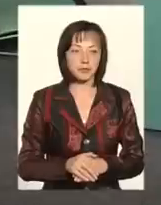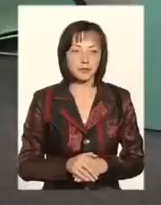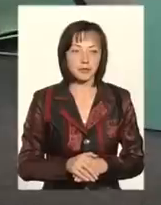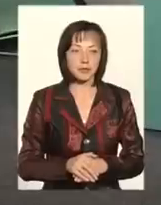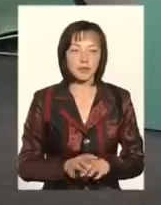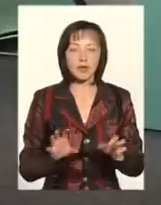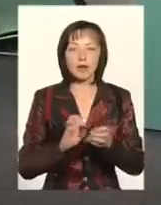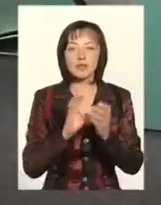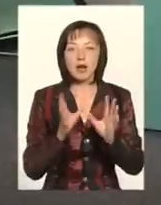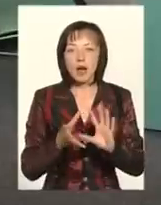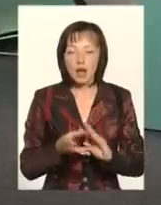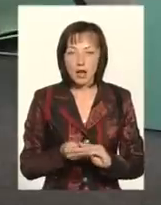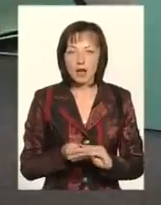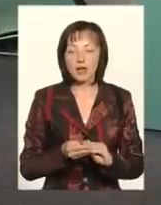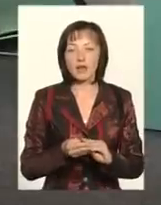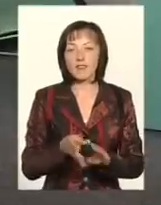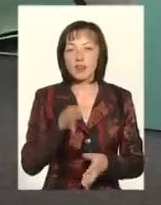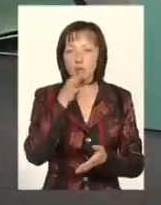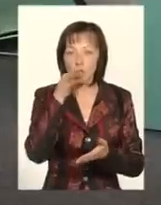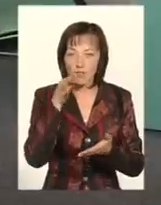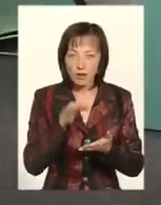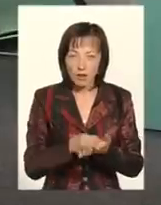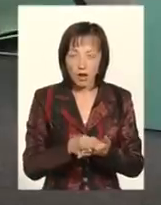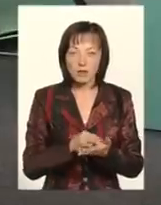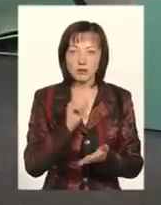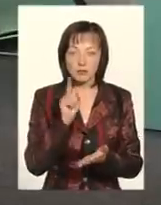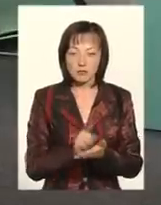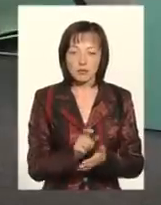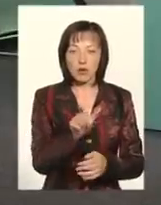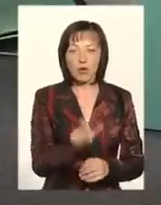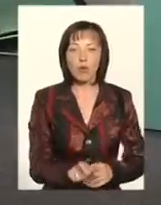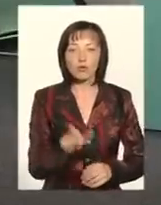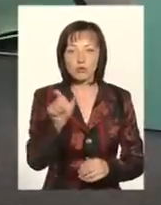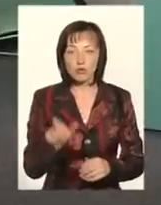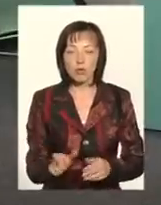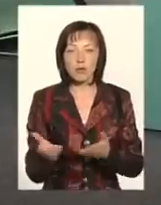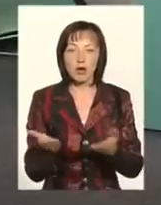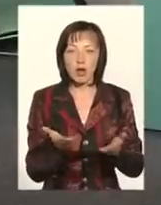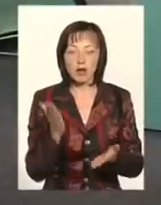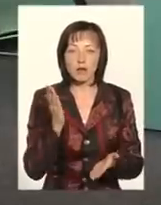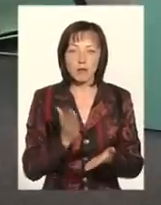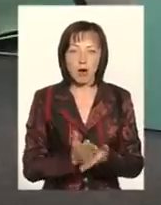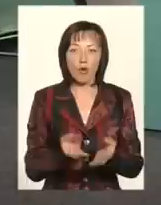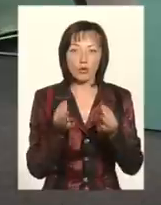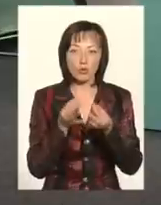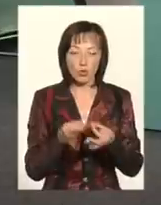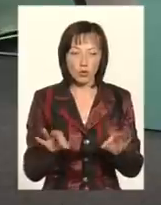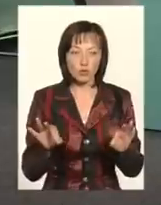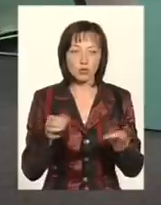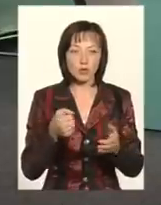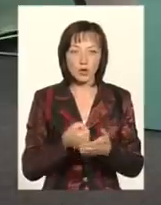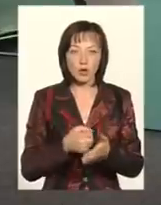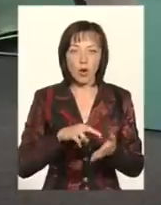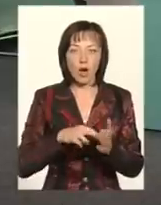взагалі нести відповідальність повинні ті особи які мають доступ Мають доступ до